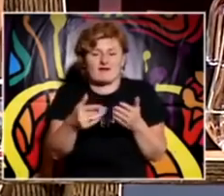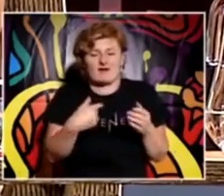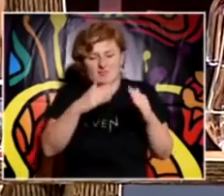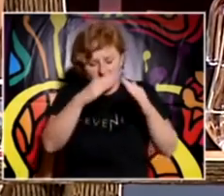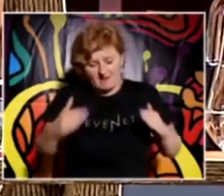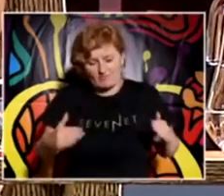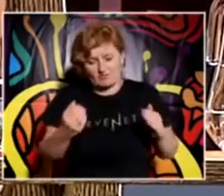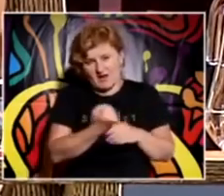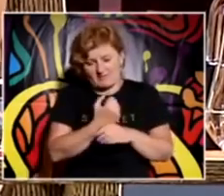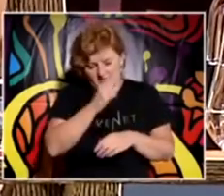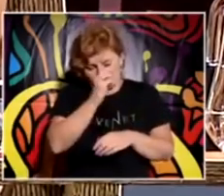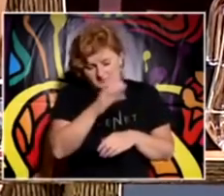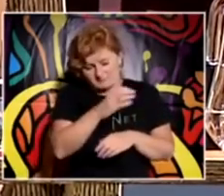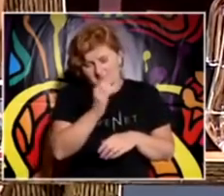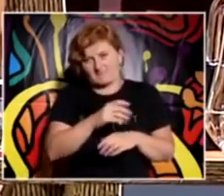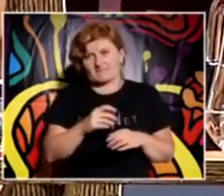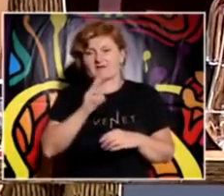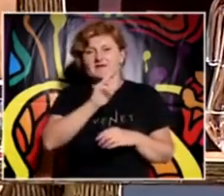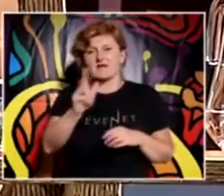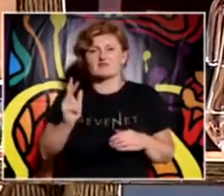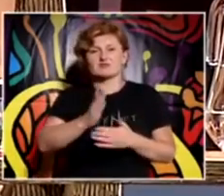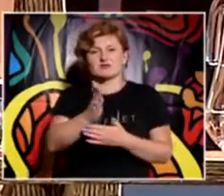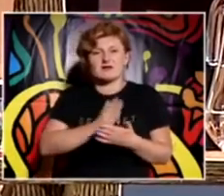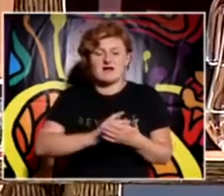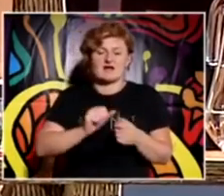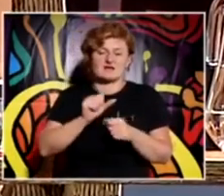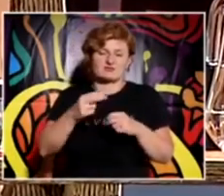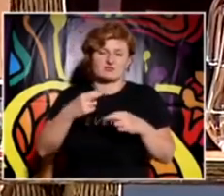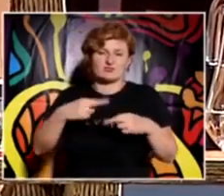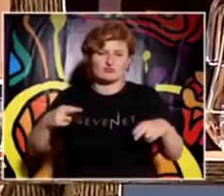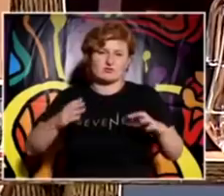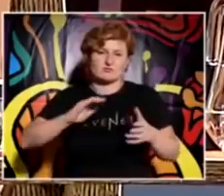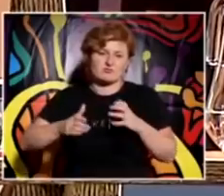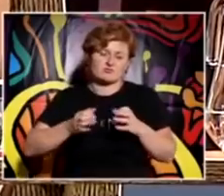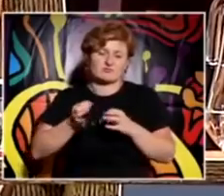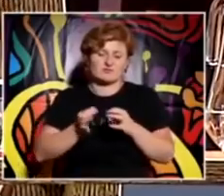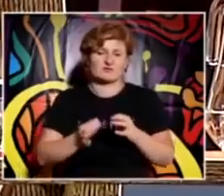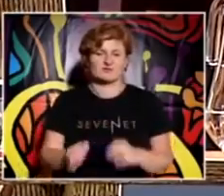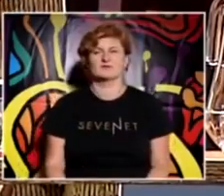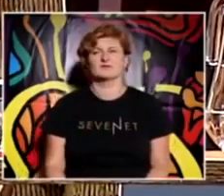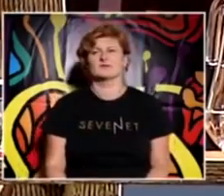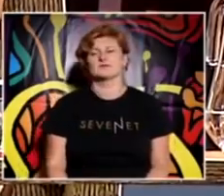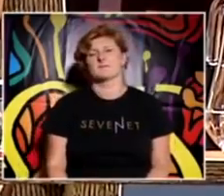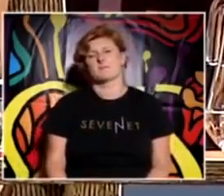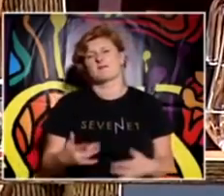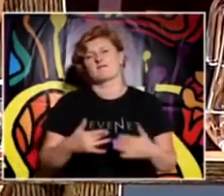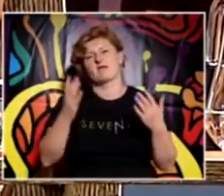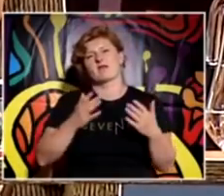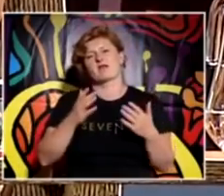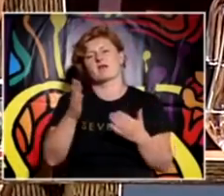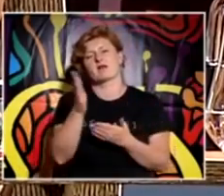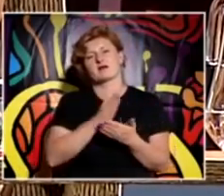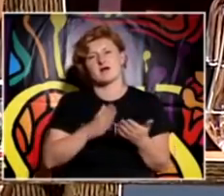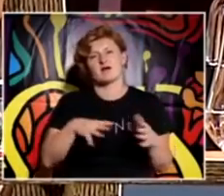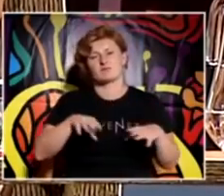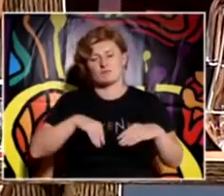są różne sposoby, patenty, żeby gdzieś zaoszczędzić. W wielu krajach chociażby możemy pić wodę z kranu, jest